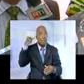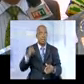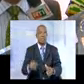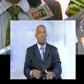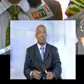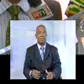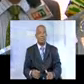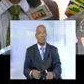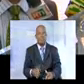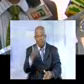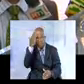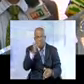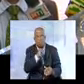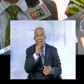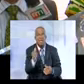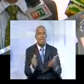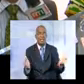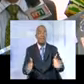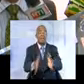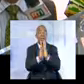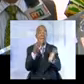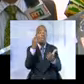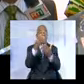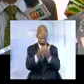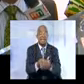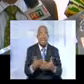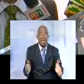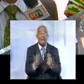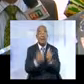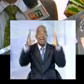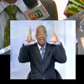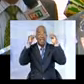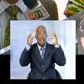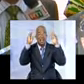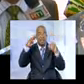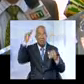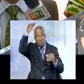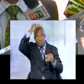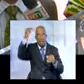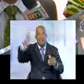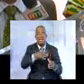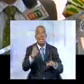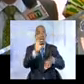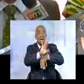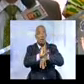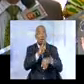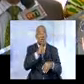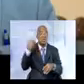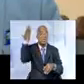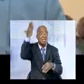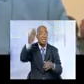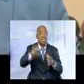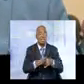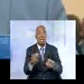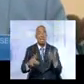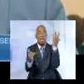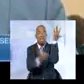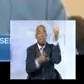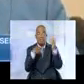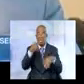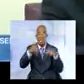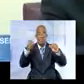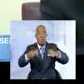Golfe avec l'expertise marocaine et la Côte d'Ivoire sera le pays bénéficiaire. Les échanges